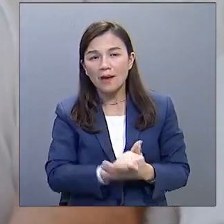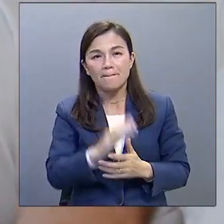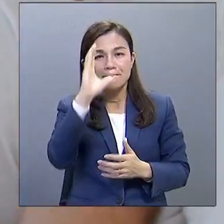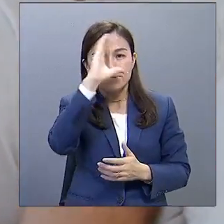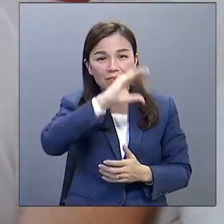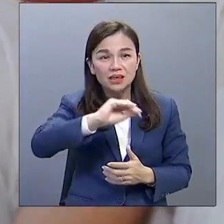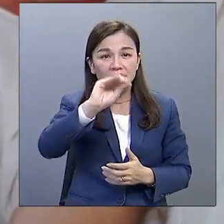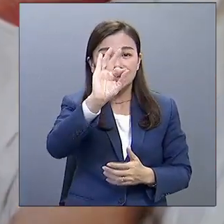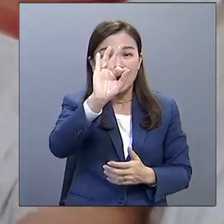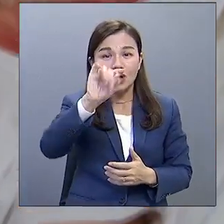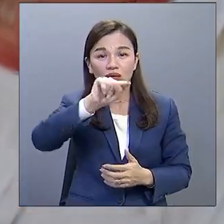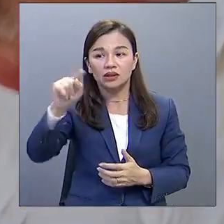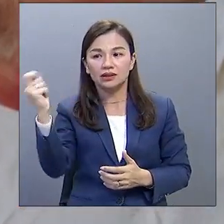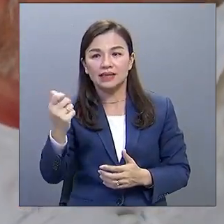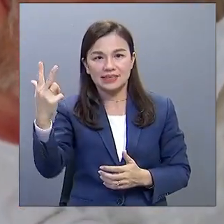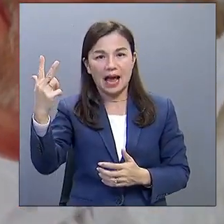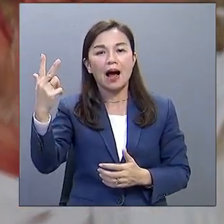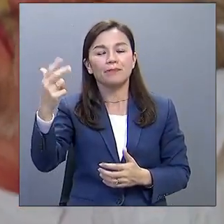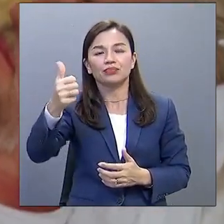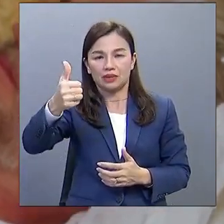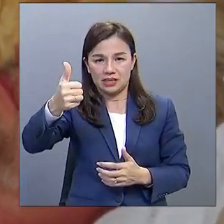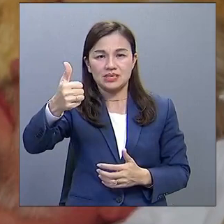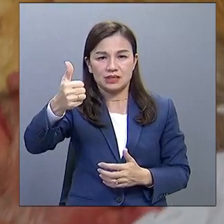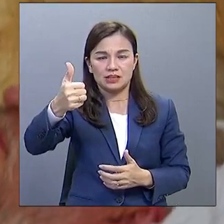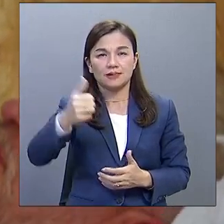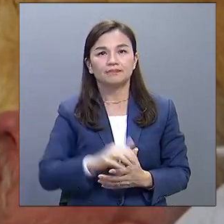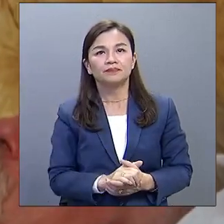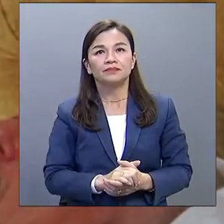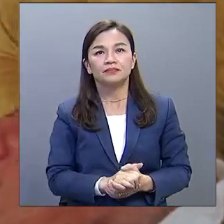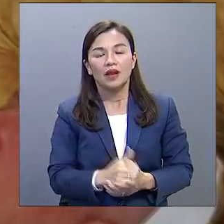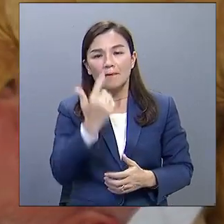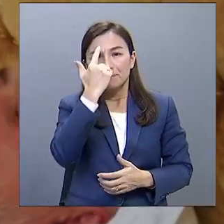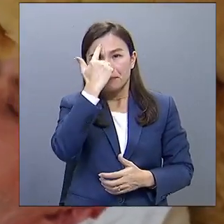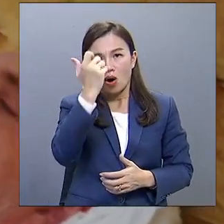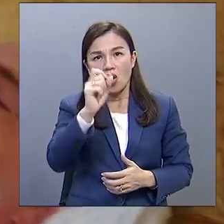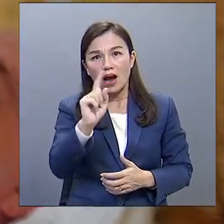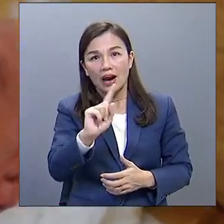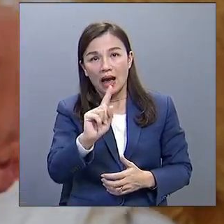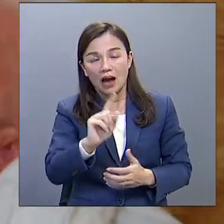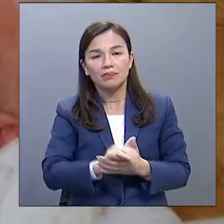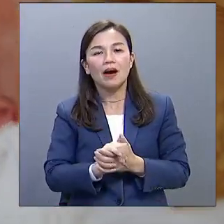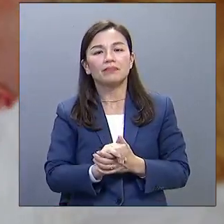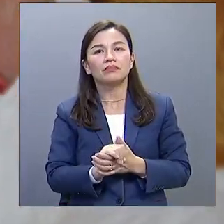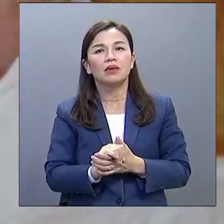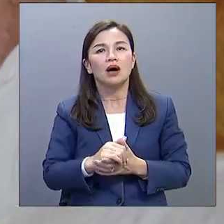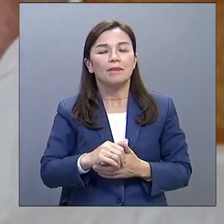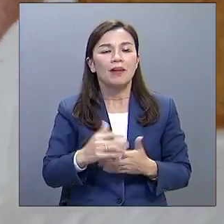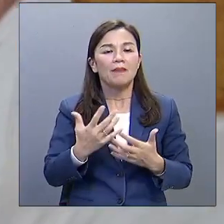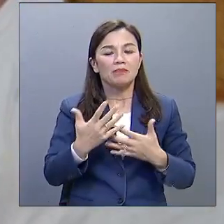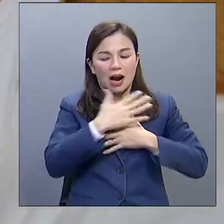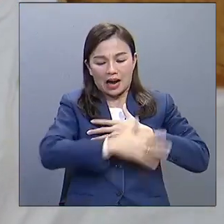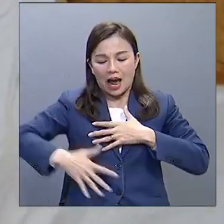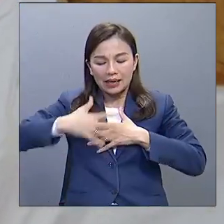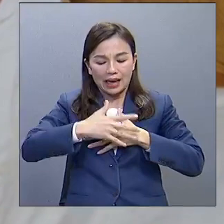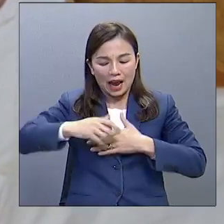ถึงประมาณตี3เป็นต้นไปเนี่ยช่วงนี้เป็นช่วงที่ดีมากค่ะเพราะว่าอะไรคะเพราะว่าฮอร์โมนที่ช่วยในการซ่อมแซมร่างกายมัน